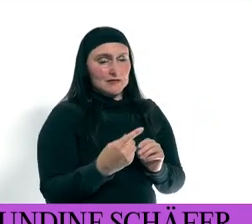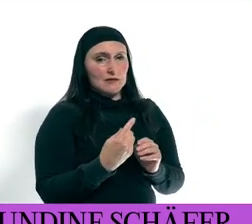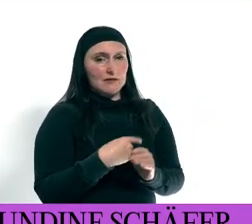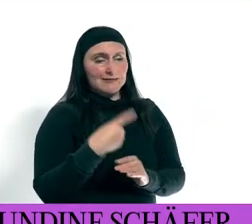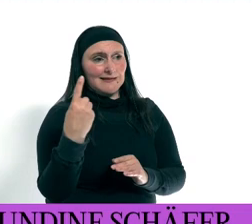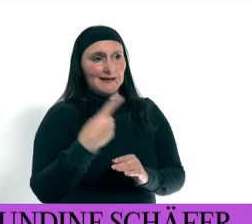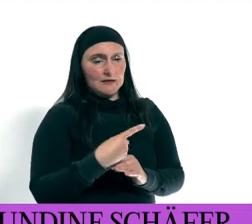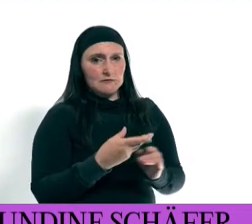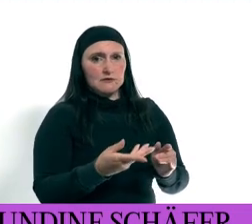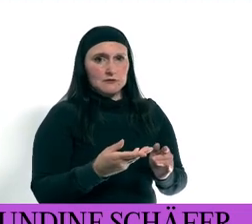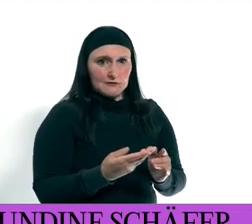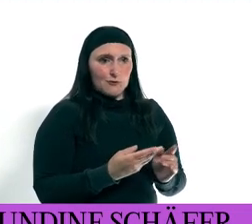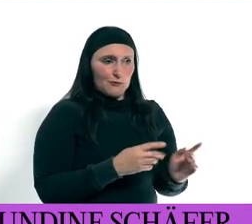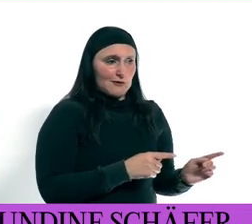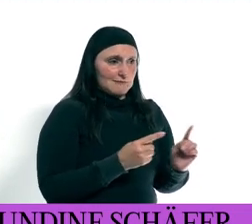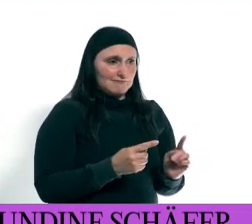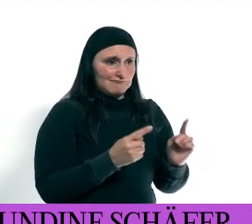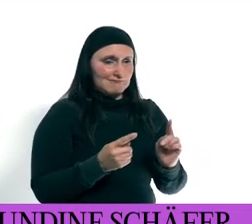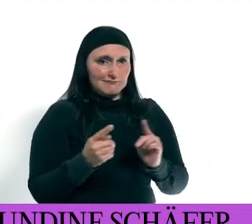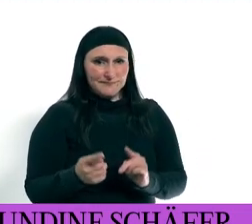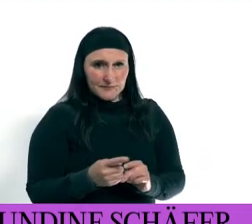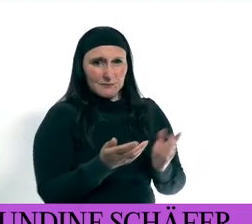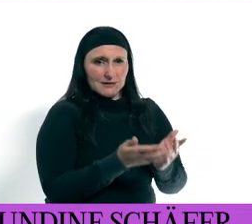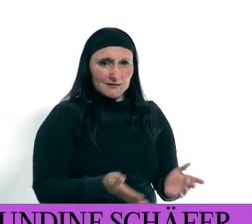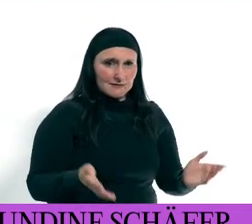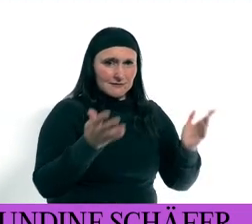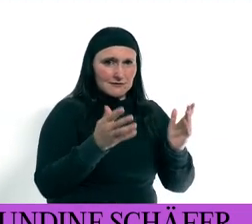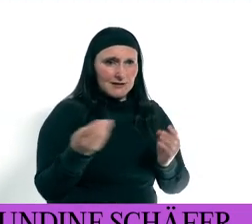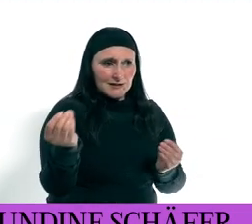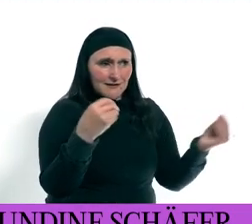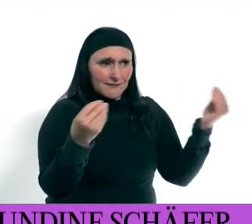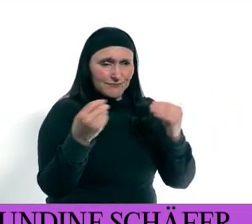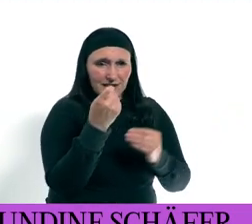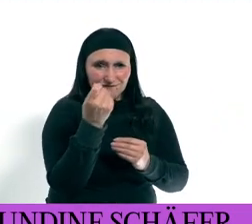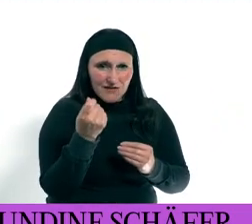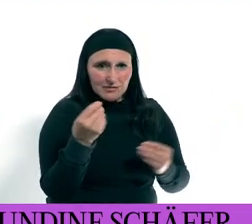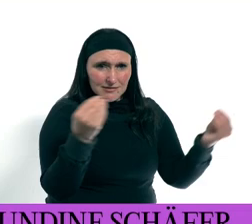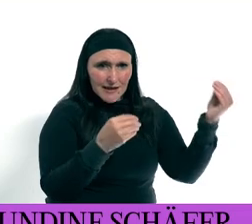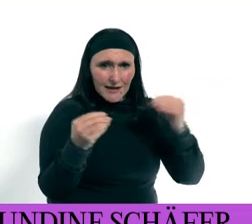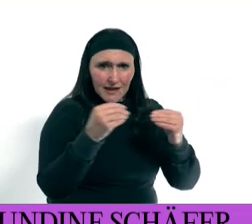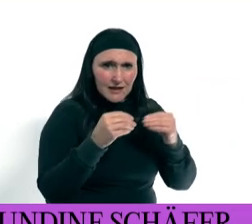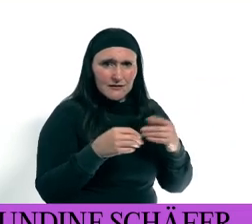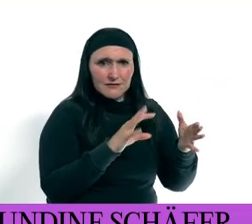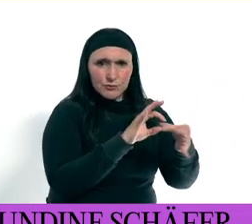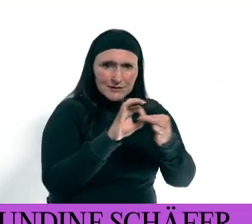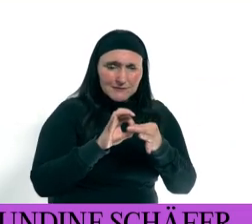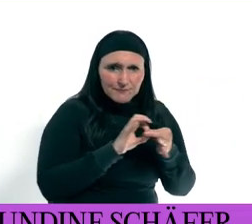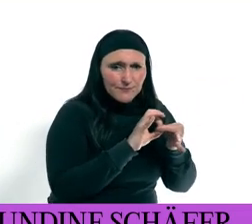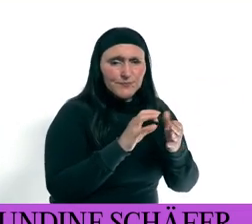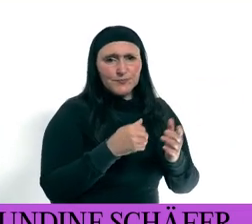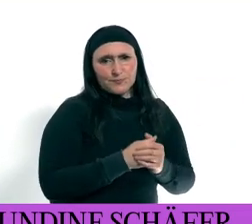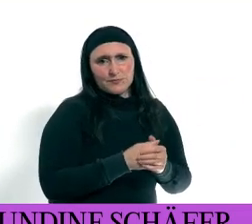attract funding, es möglich zum Beispiel auch Finanzierung zu bekommen. Also man geht hin und engagiert